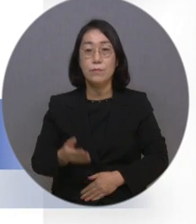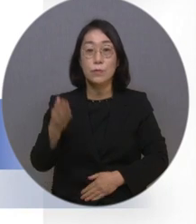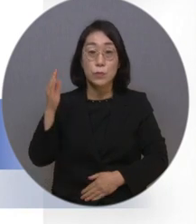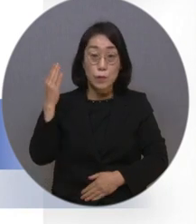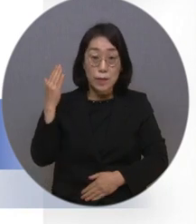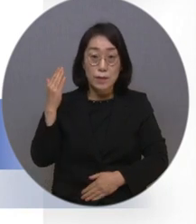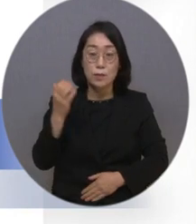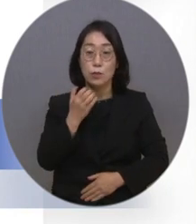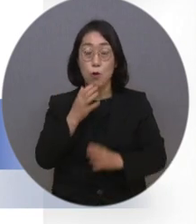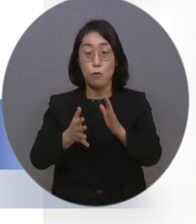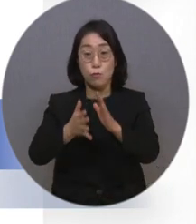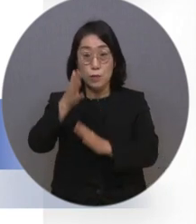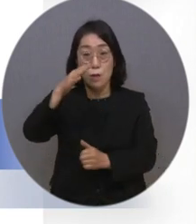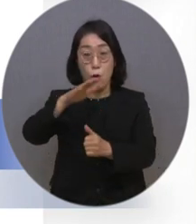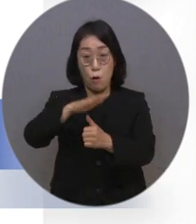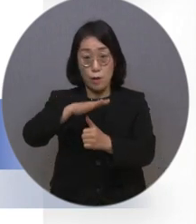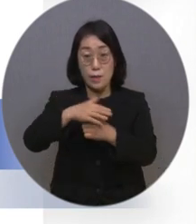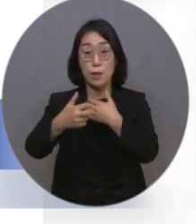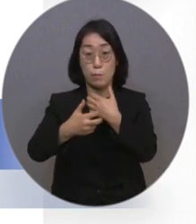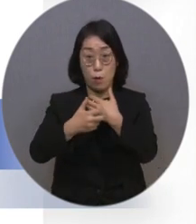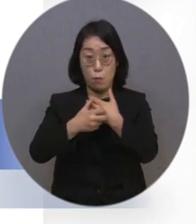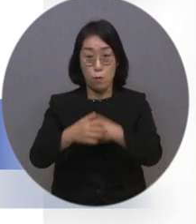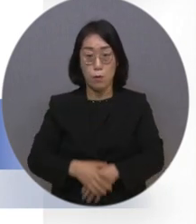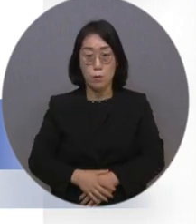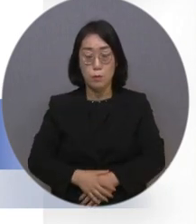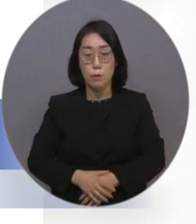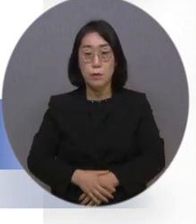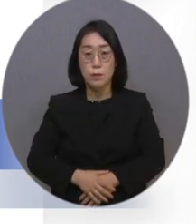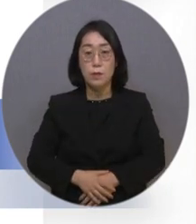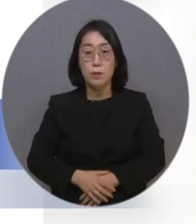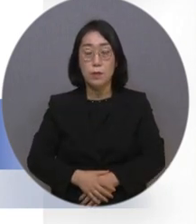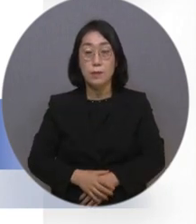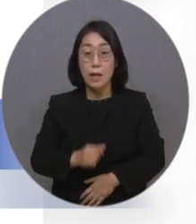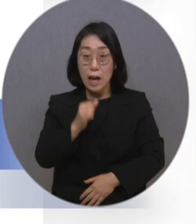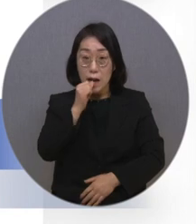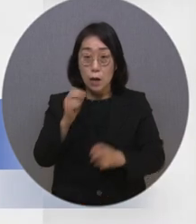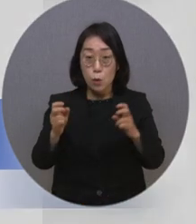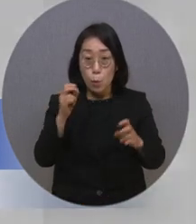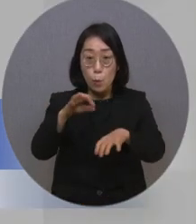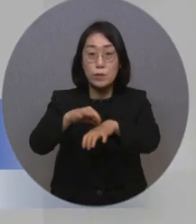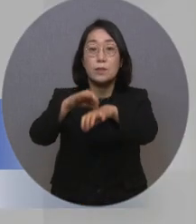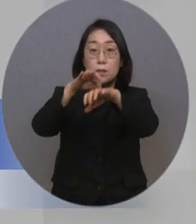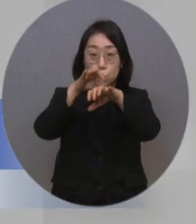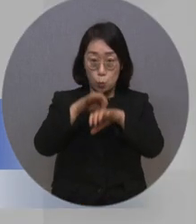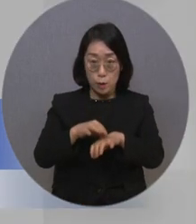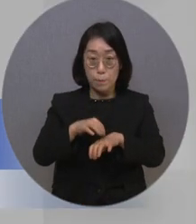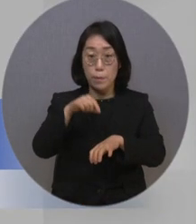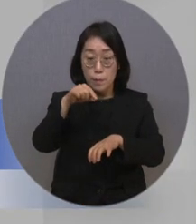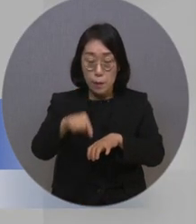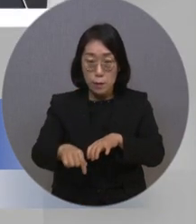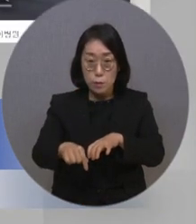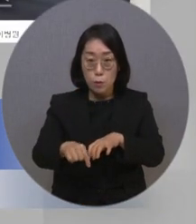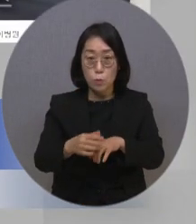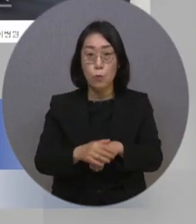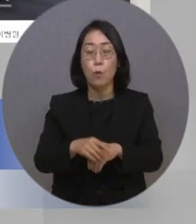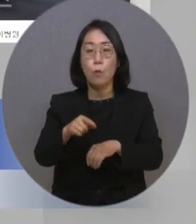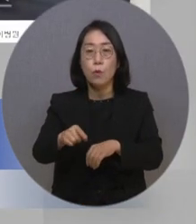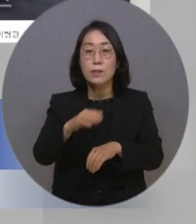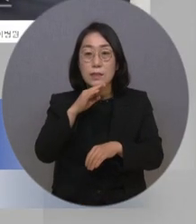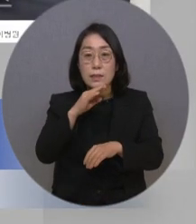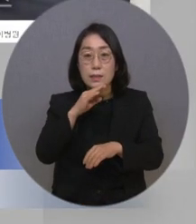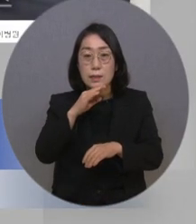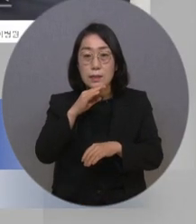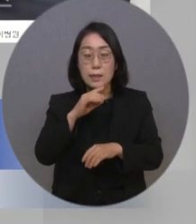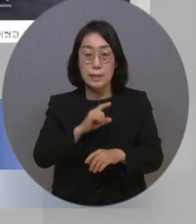그런데이 최근 서울시 어린이병원이 상지재활로봇을 새롭게 도입하고 아울러 로봇 보행 시리라는